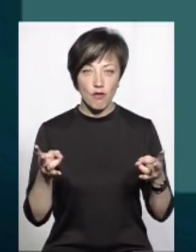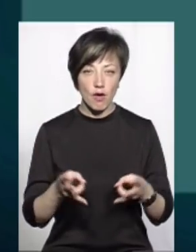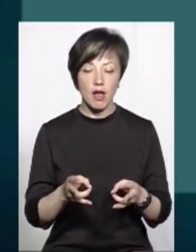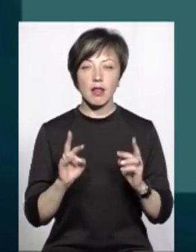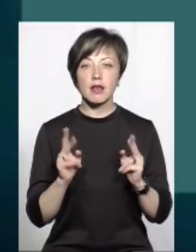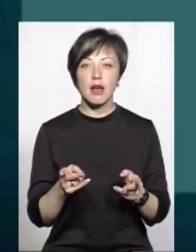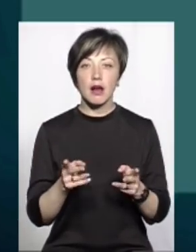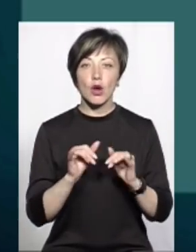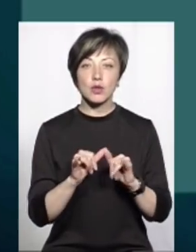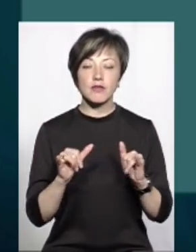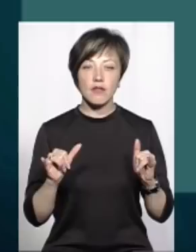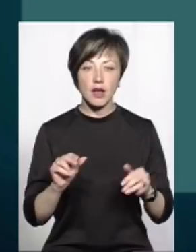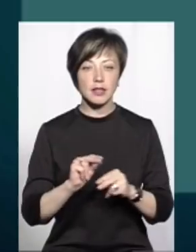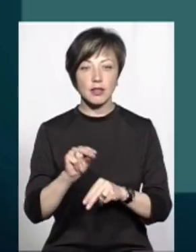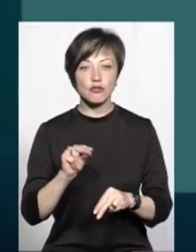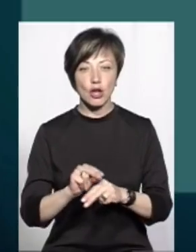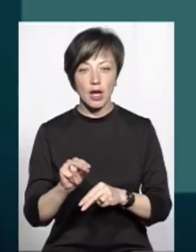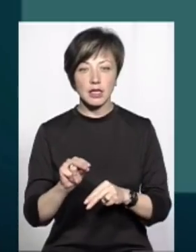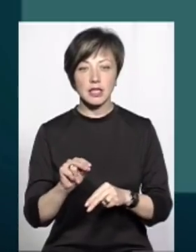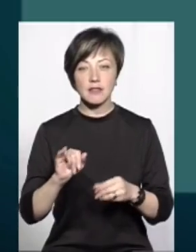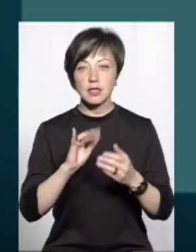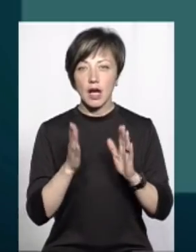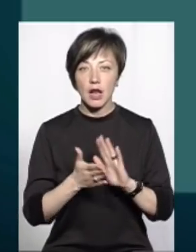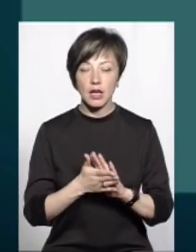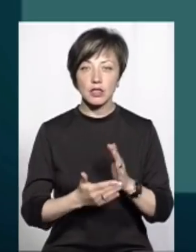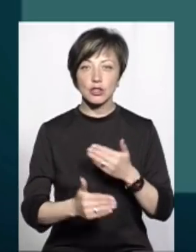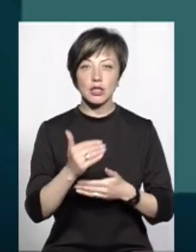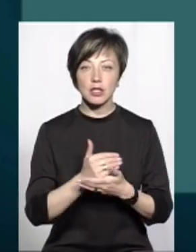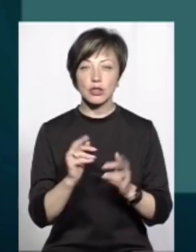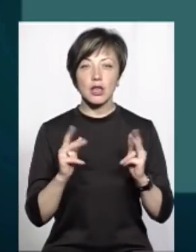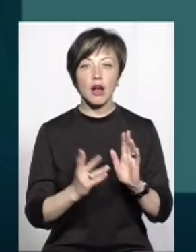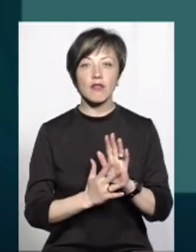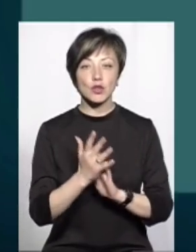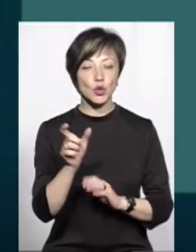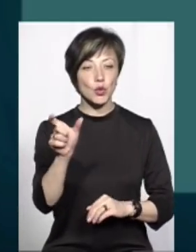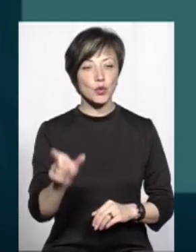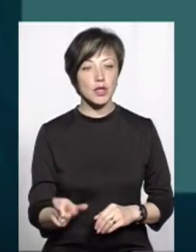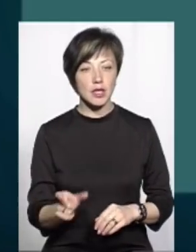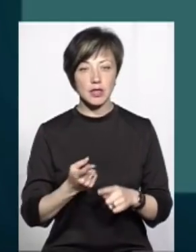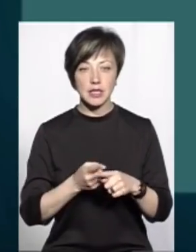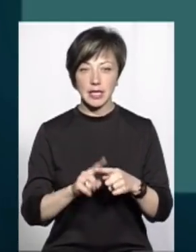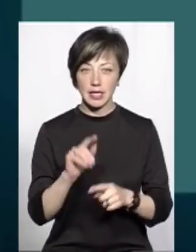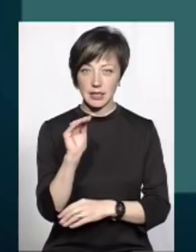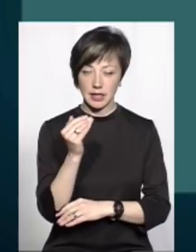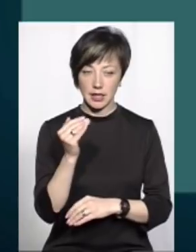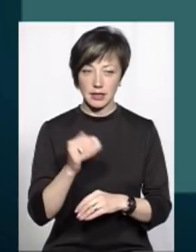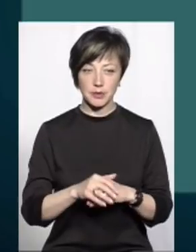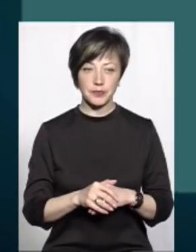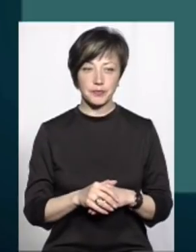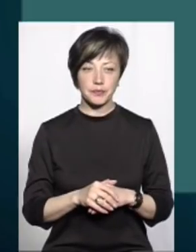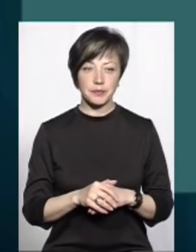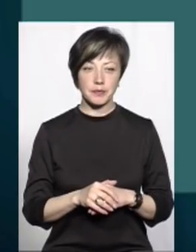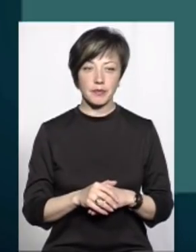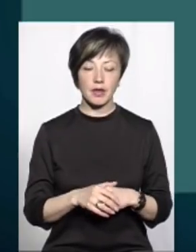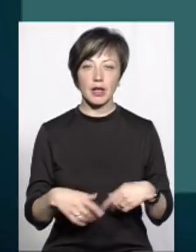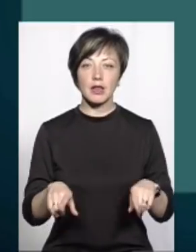як розвивати, навчати і взагалі, зрештою, як виростити людину з цієї дитини. Ну і